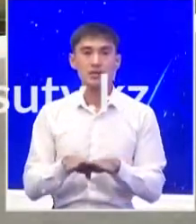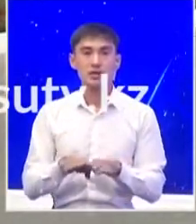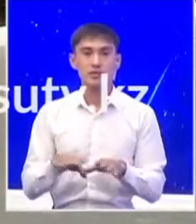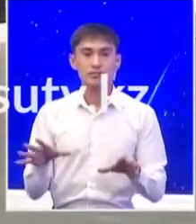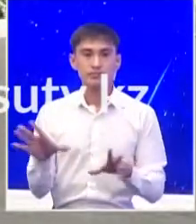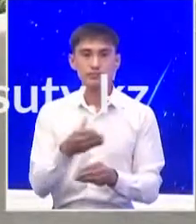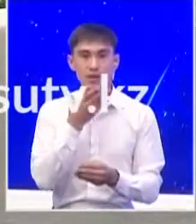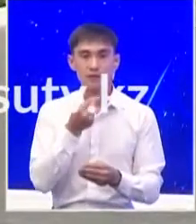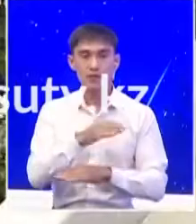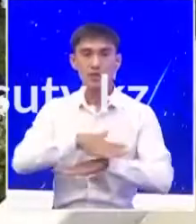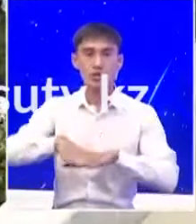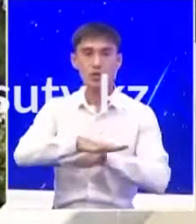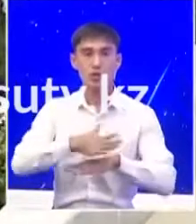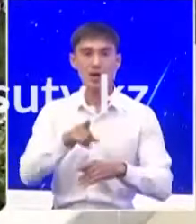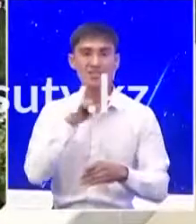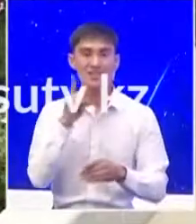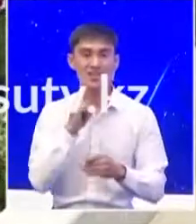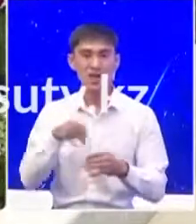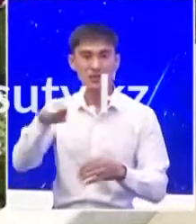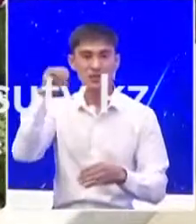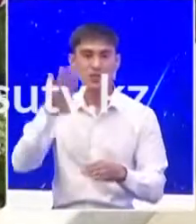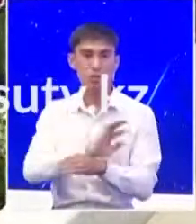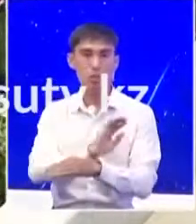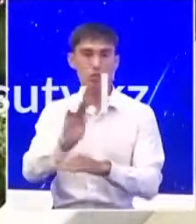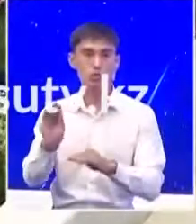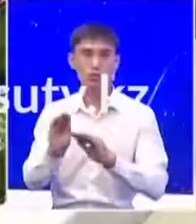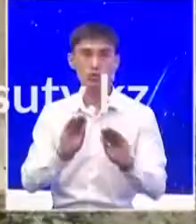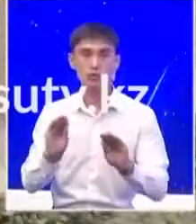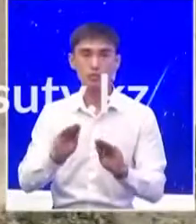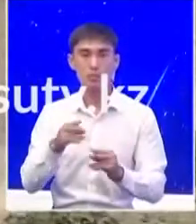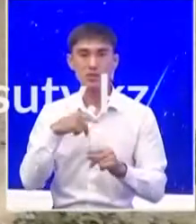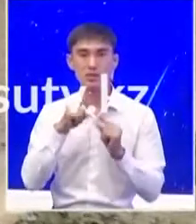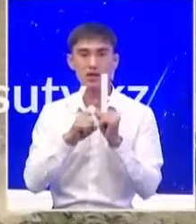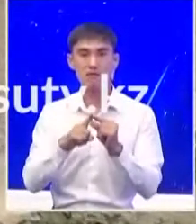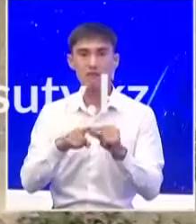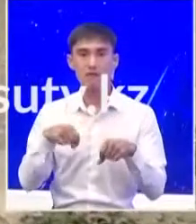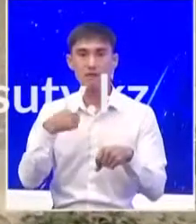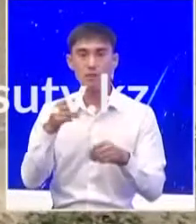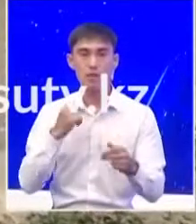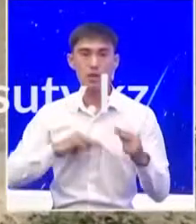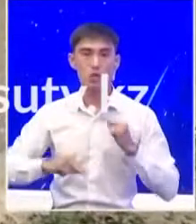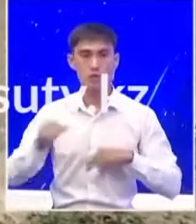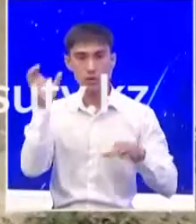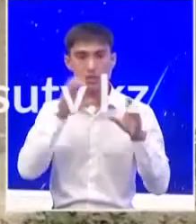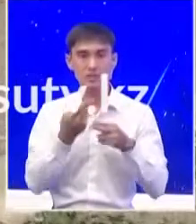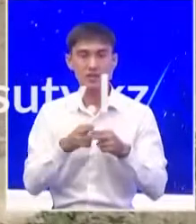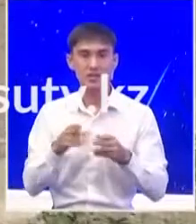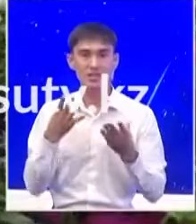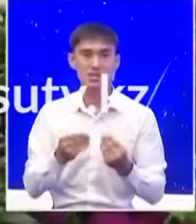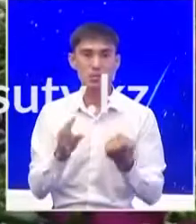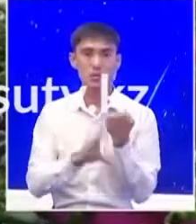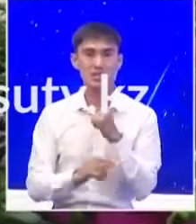вид и территории школ, озеленение, освещение, благоустройство. По словам педагогов и специалистов управления образования, в эти дни идут